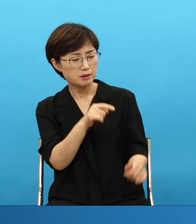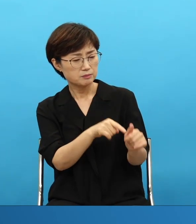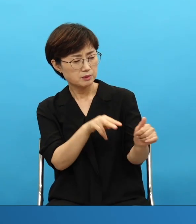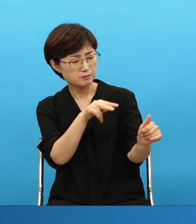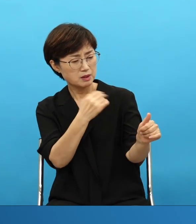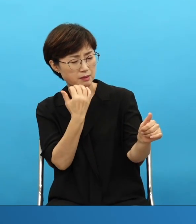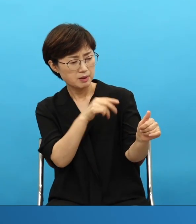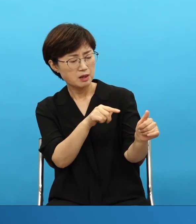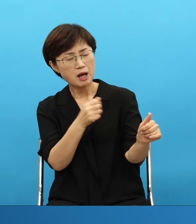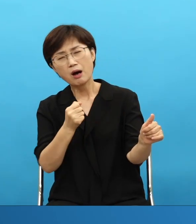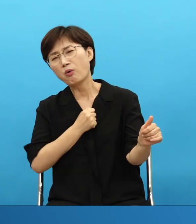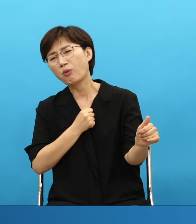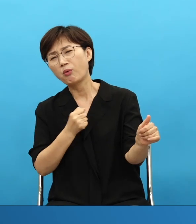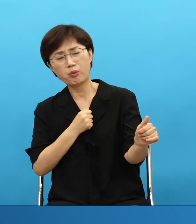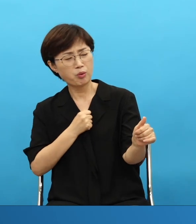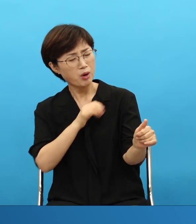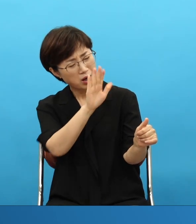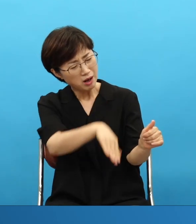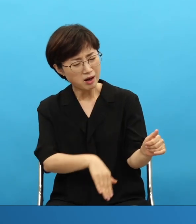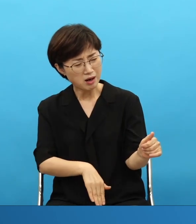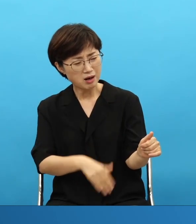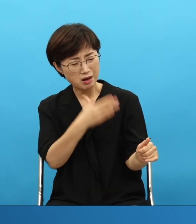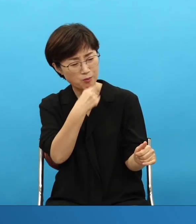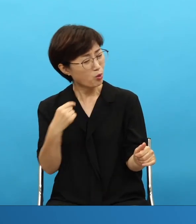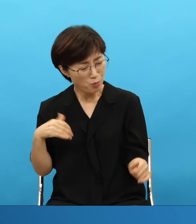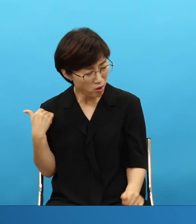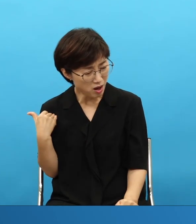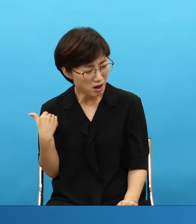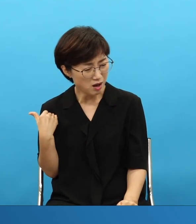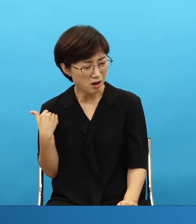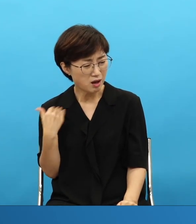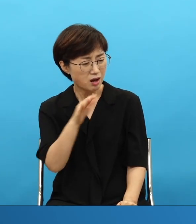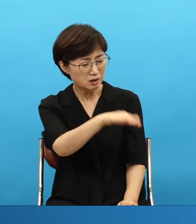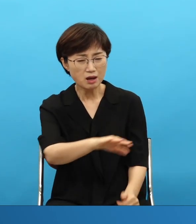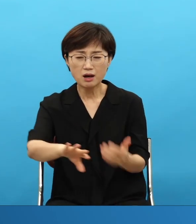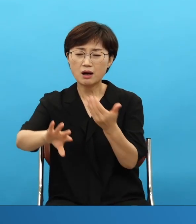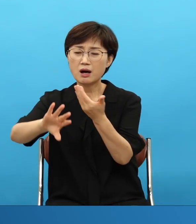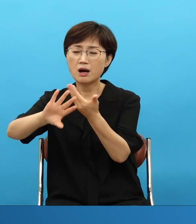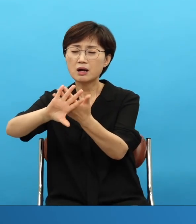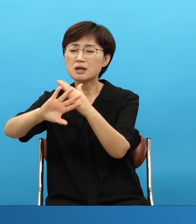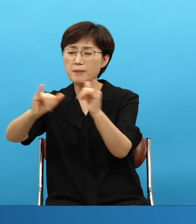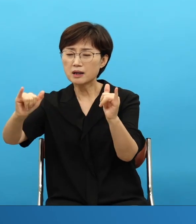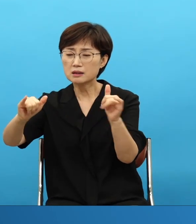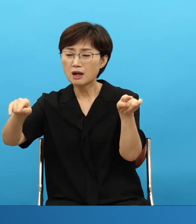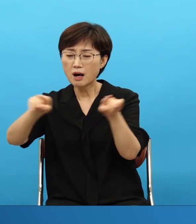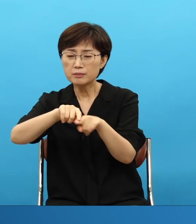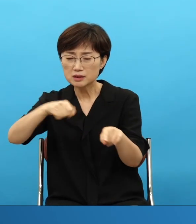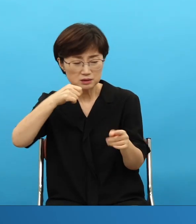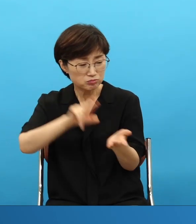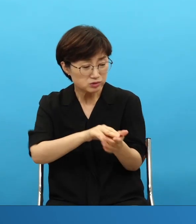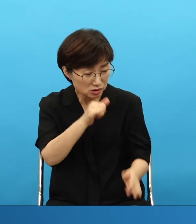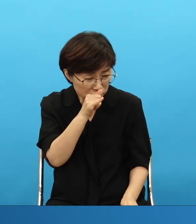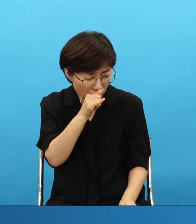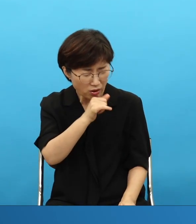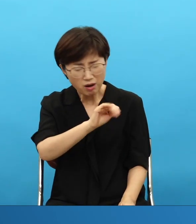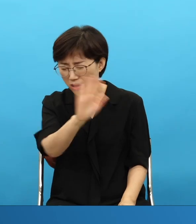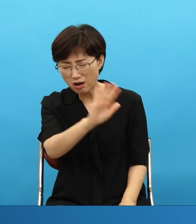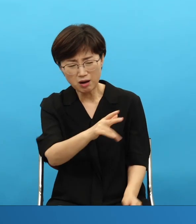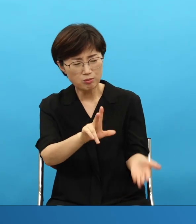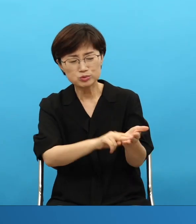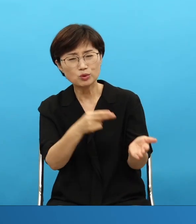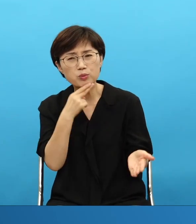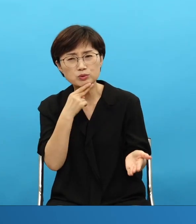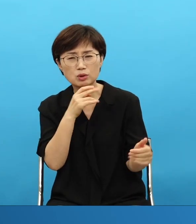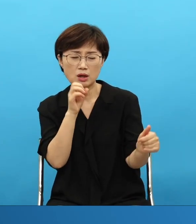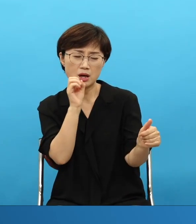To Cephas is Peter. Even Peter didn't realize. 어째서 이방인 집에 식사하는 게 문제가 됩니까? How can eating at a home of a